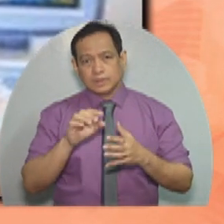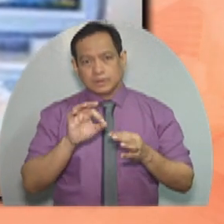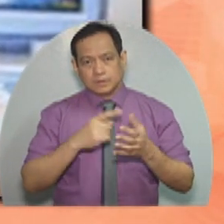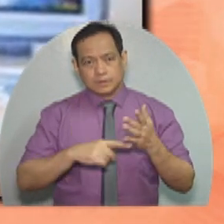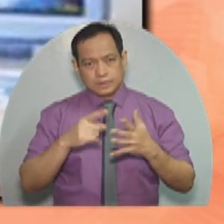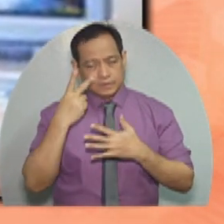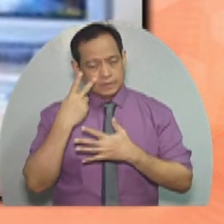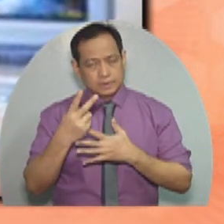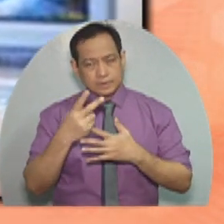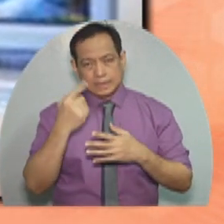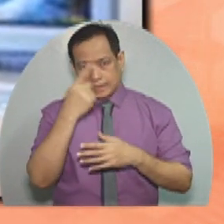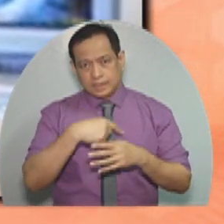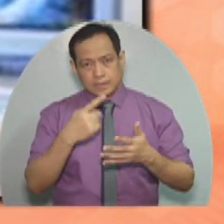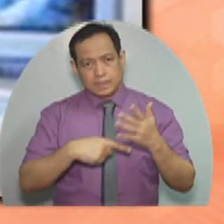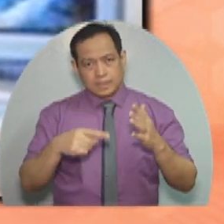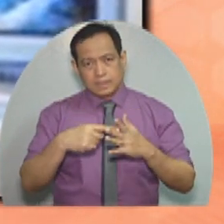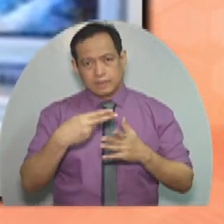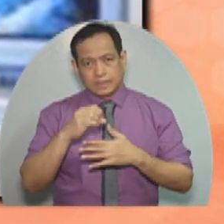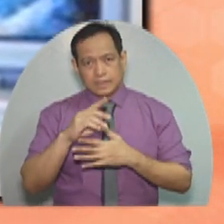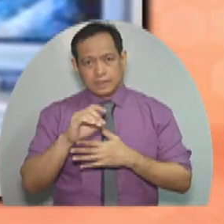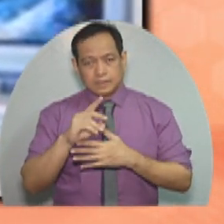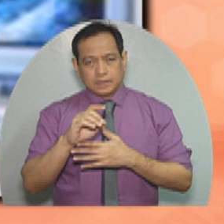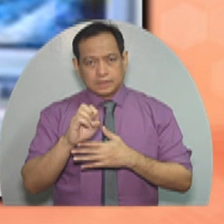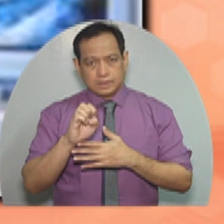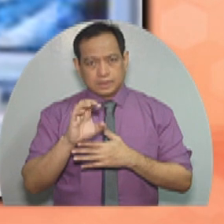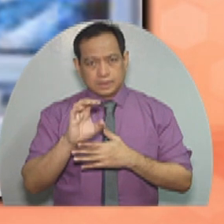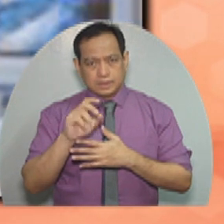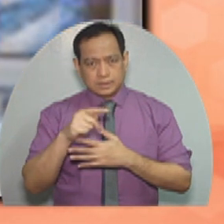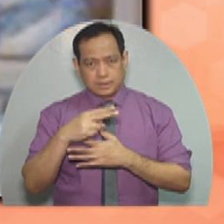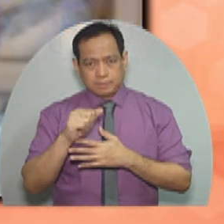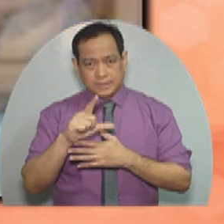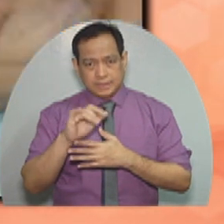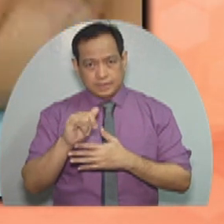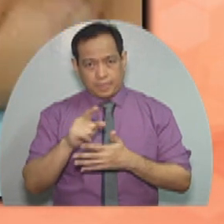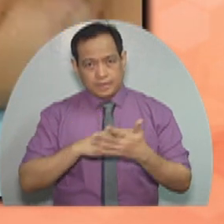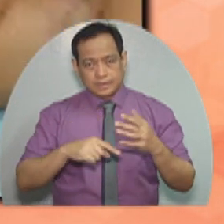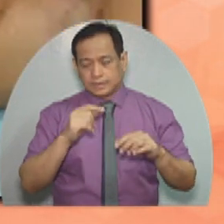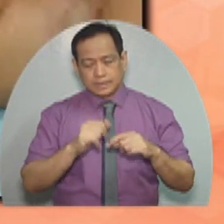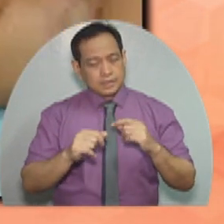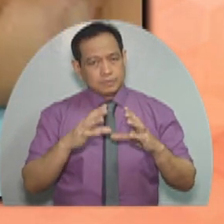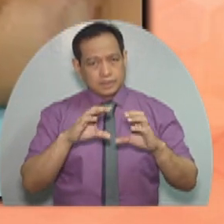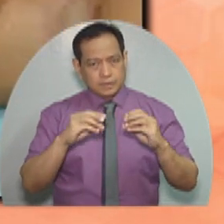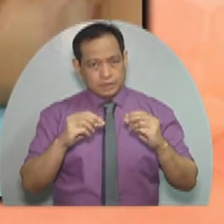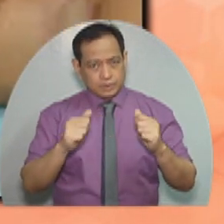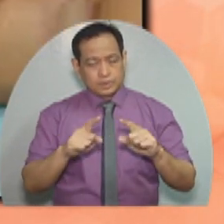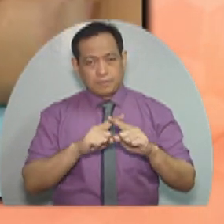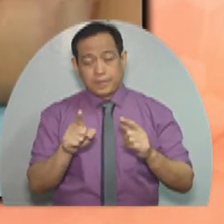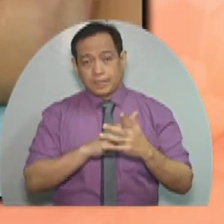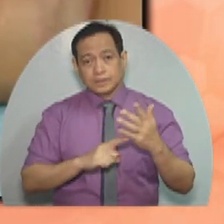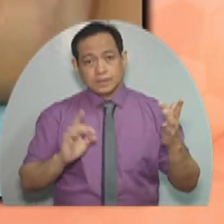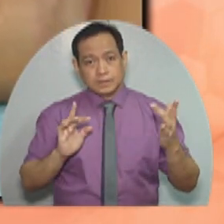ang karakteristik at itsura ng hydranencephaly. Hindi nagagamot ang